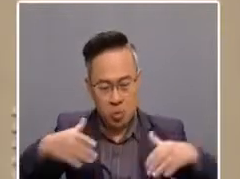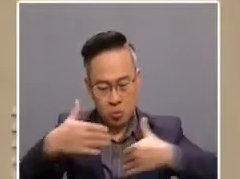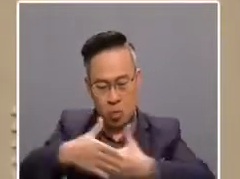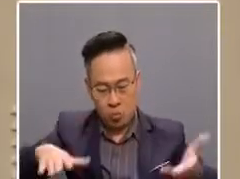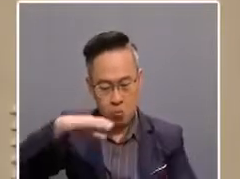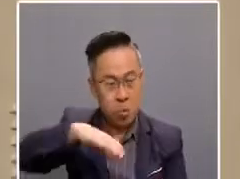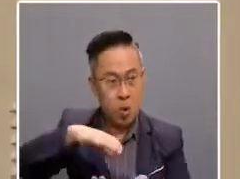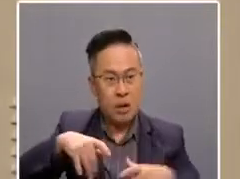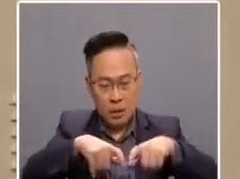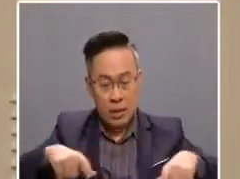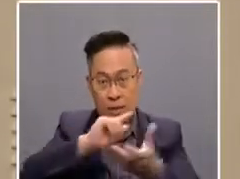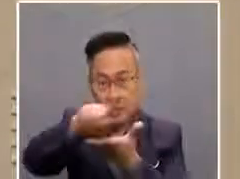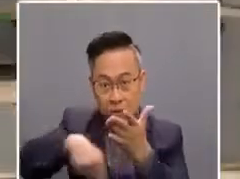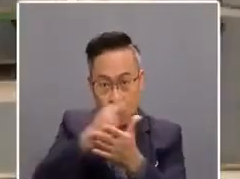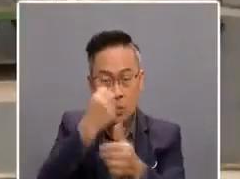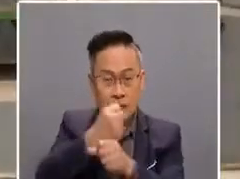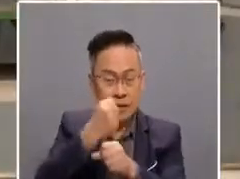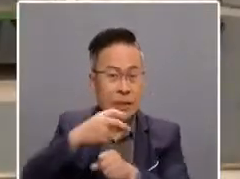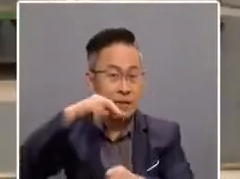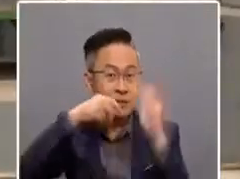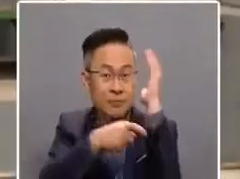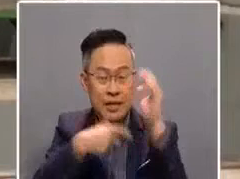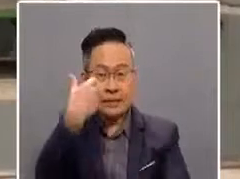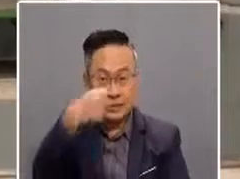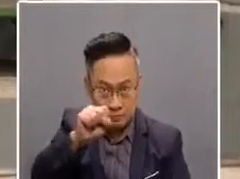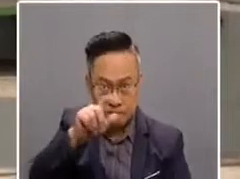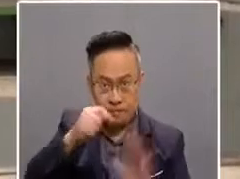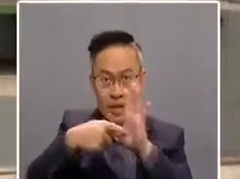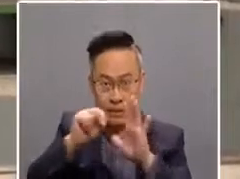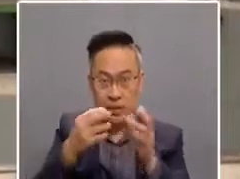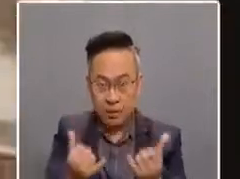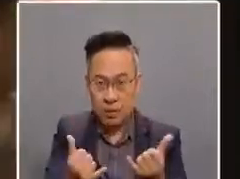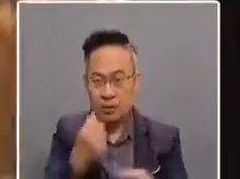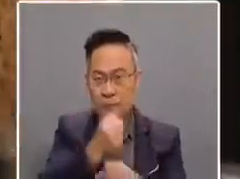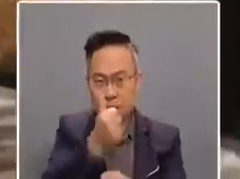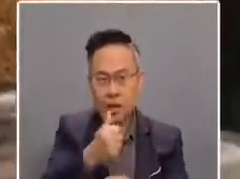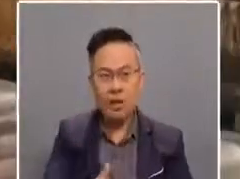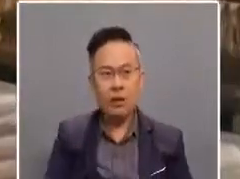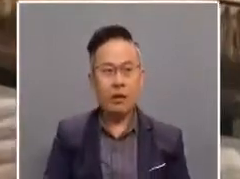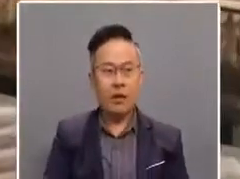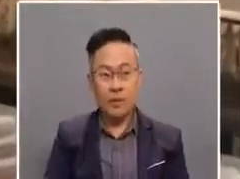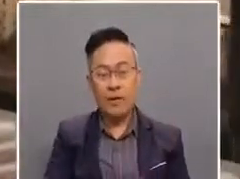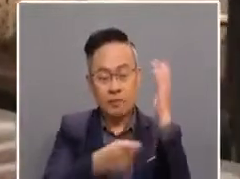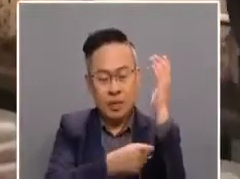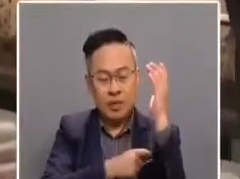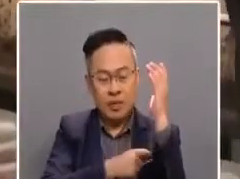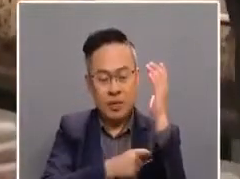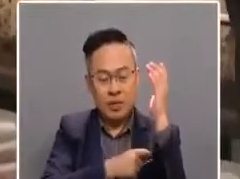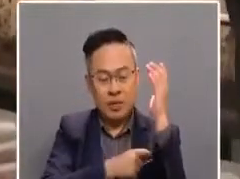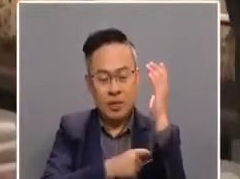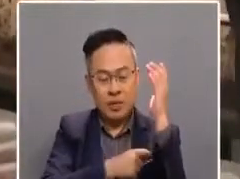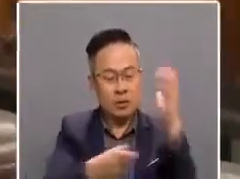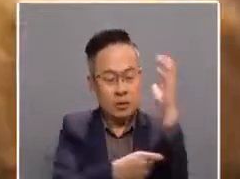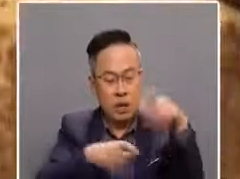นะครับชั่วโมงละ10ตันและตอนนี้เรากำลังใช้ผมใช้คำว่าพลังของสหกรณ์ถ้าเรียกว่าแบตชิ่งบิสเนสเอาสหก